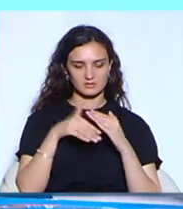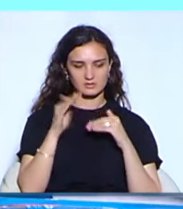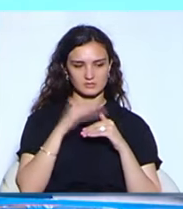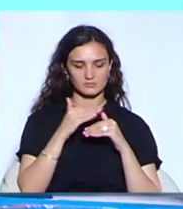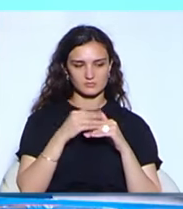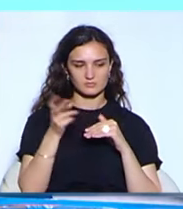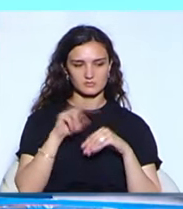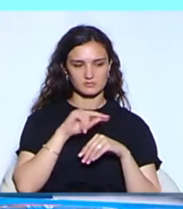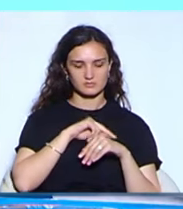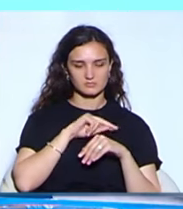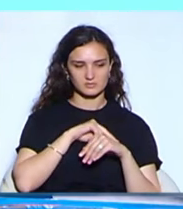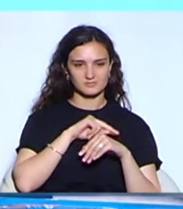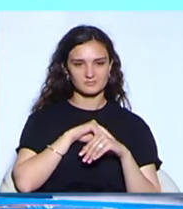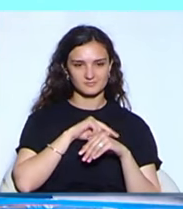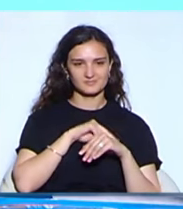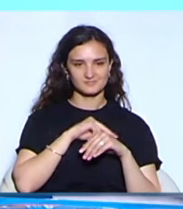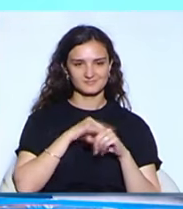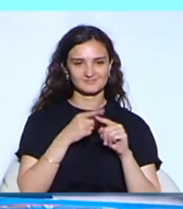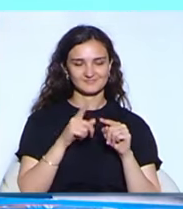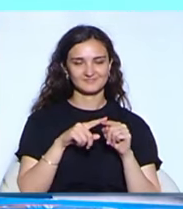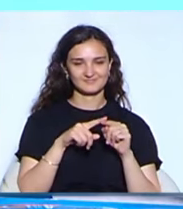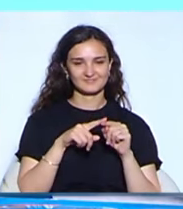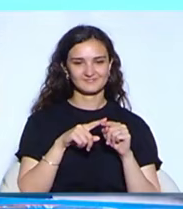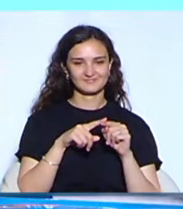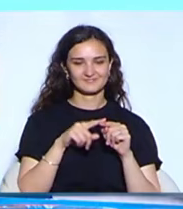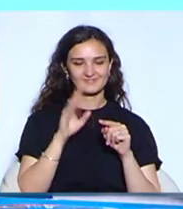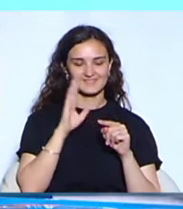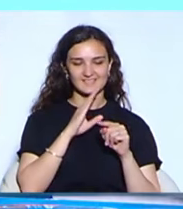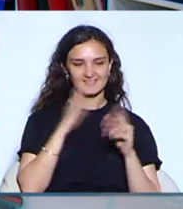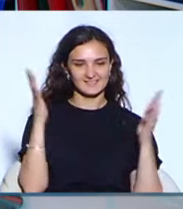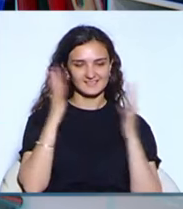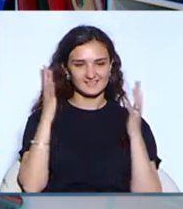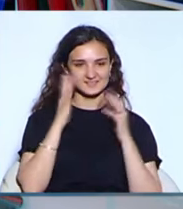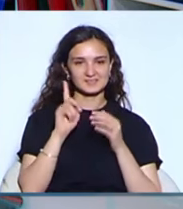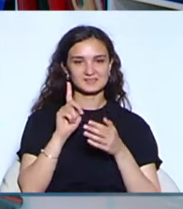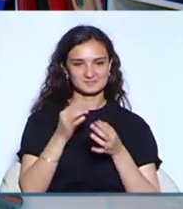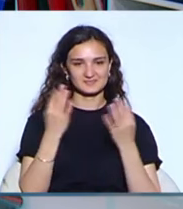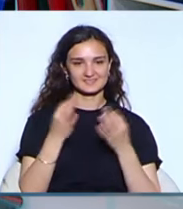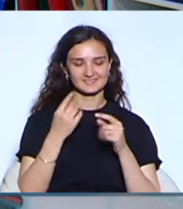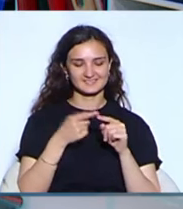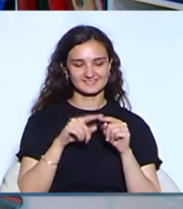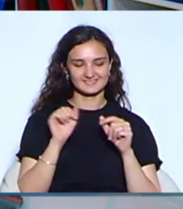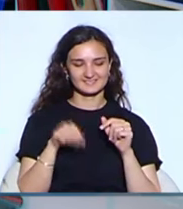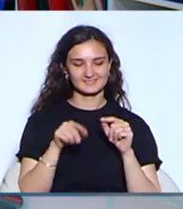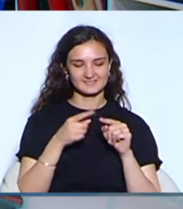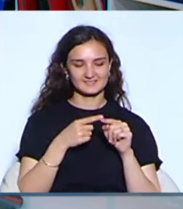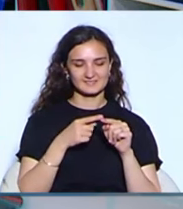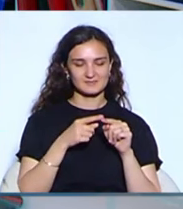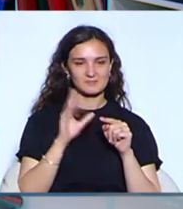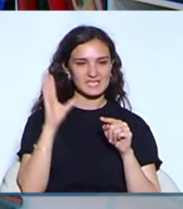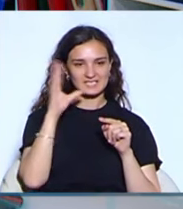საღამოს მოდის სამსახურიდან და არ ვიცი, დედას უბრალდება ამით თუ არ იქნება. თუ შეიძლება ამიხნა, შეიძლება ბებები ვარ მთელ დღეს